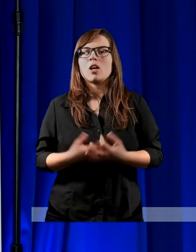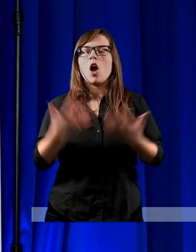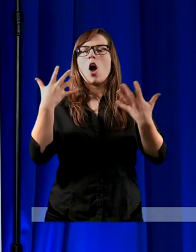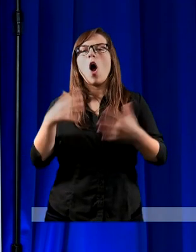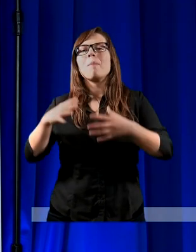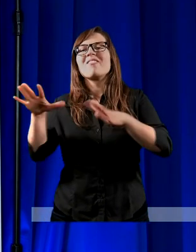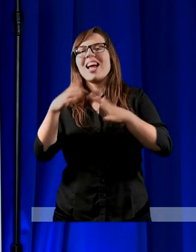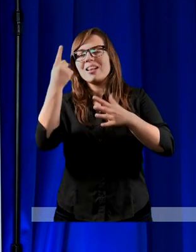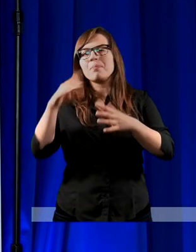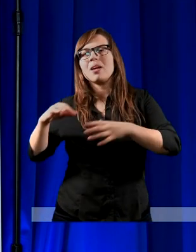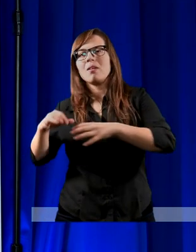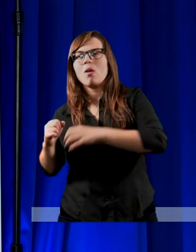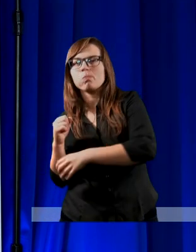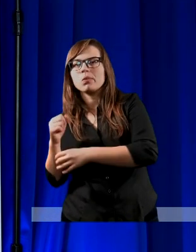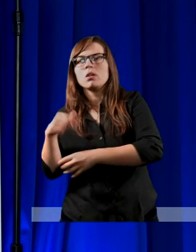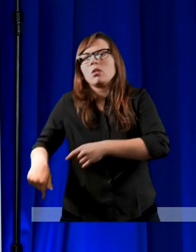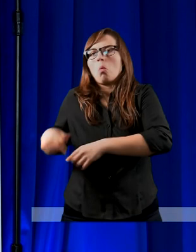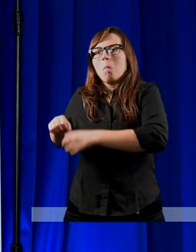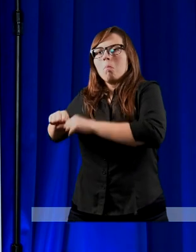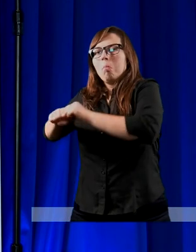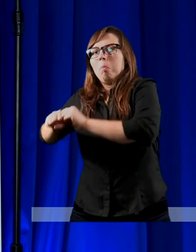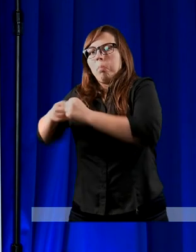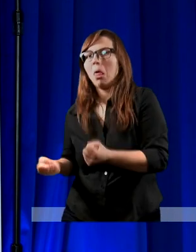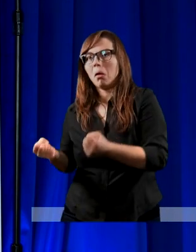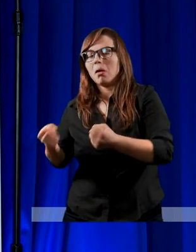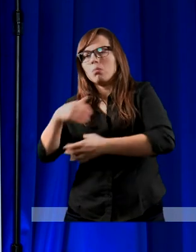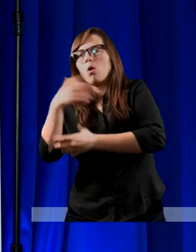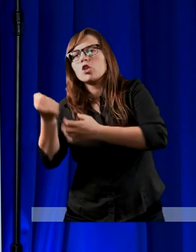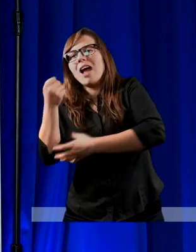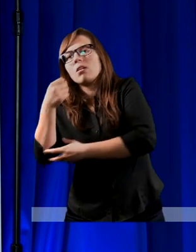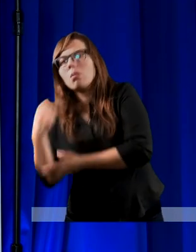oparł się w jednym miejscu. I leżanka się złamała.